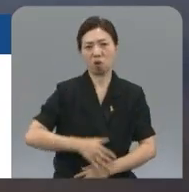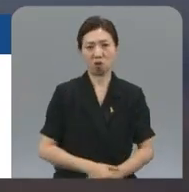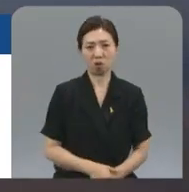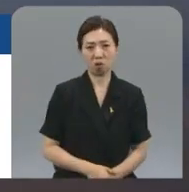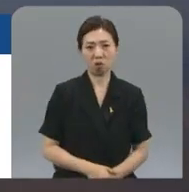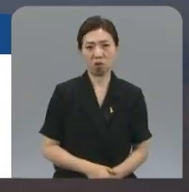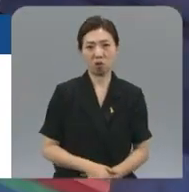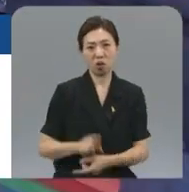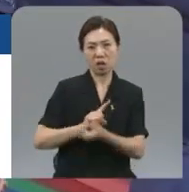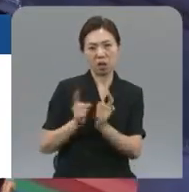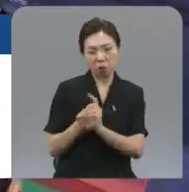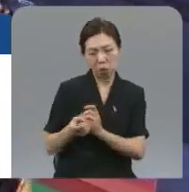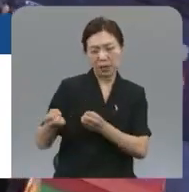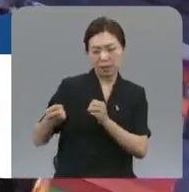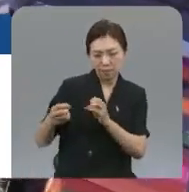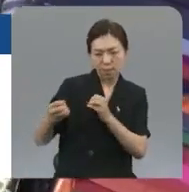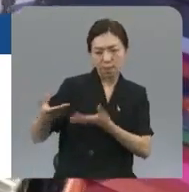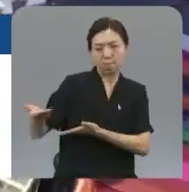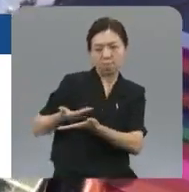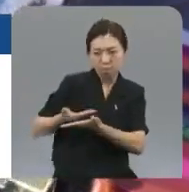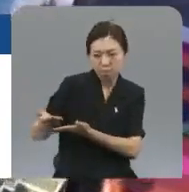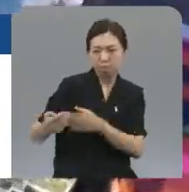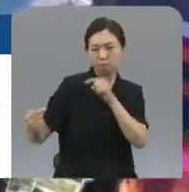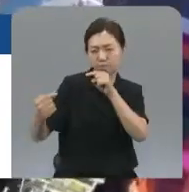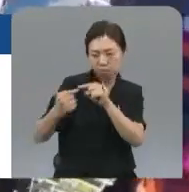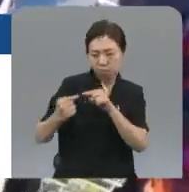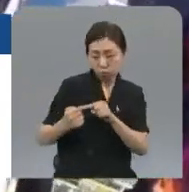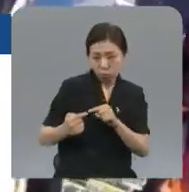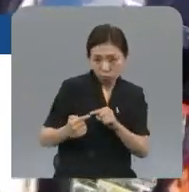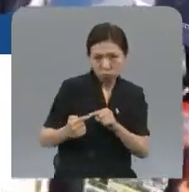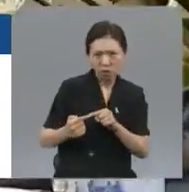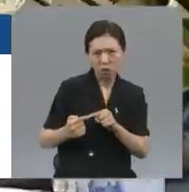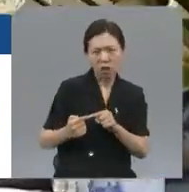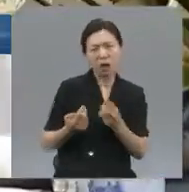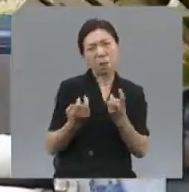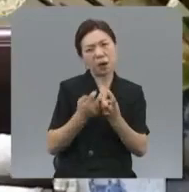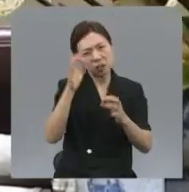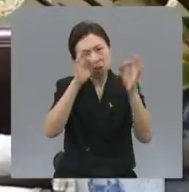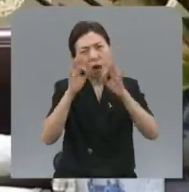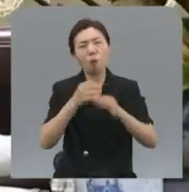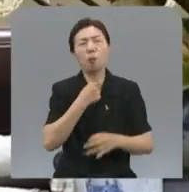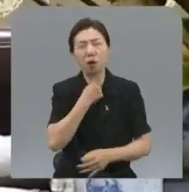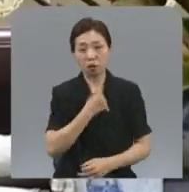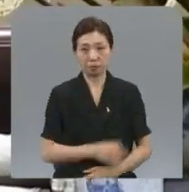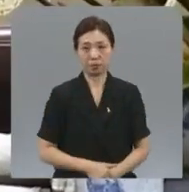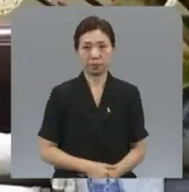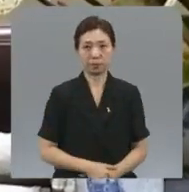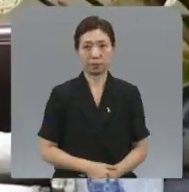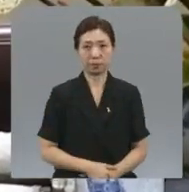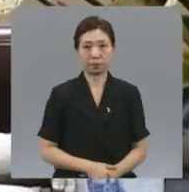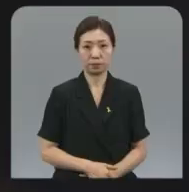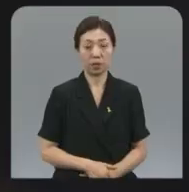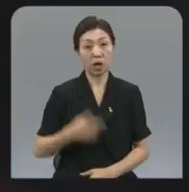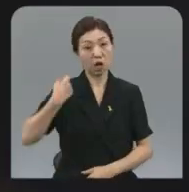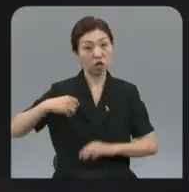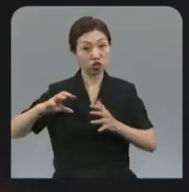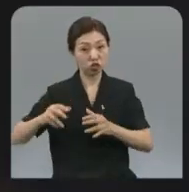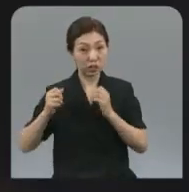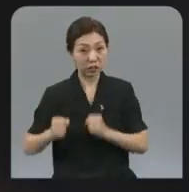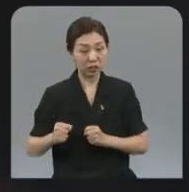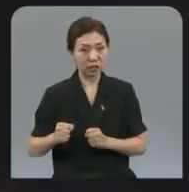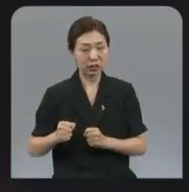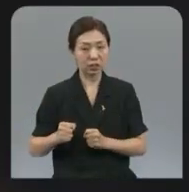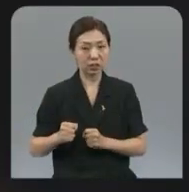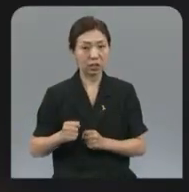определенную неустойчивость в отношении с Пекином эксперты отмечают необходимость сохранения диалога Во